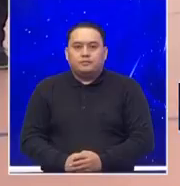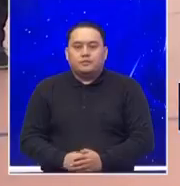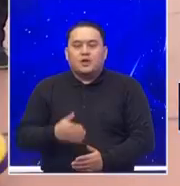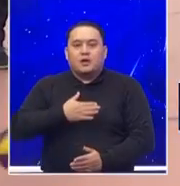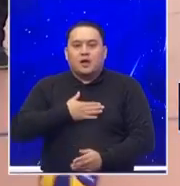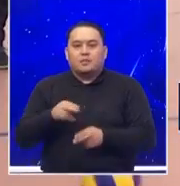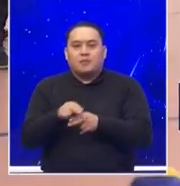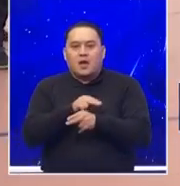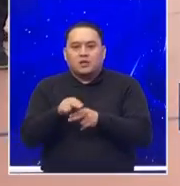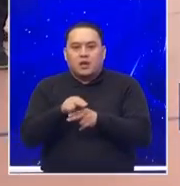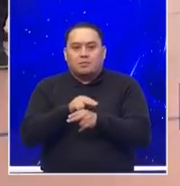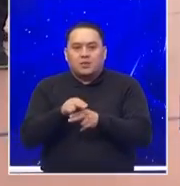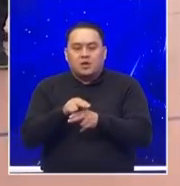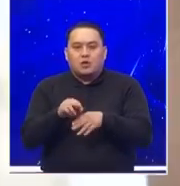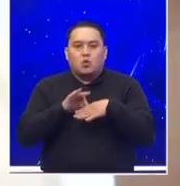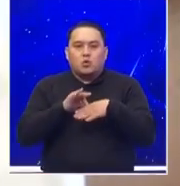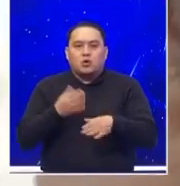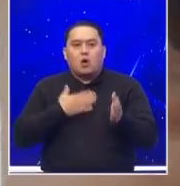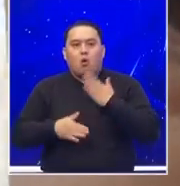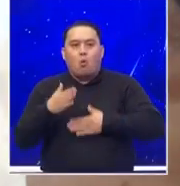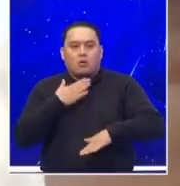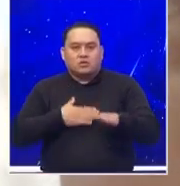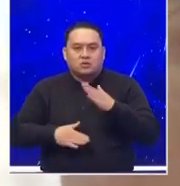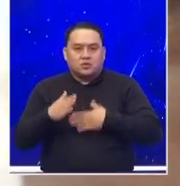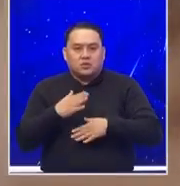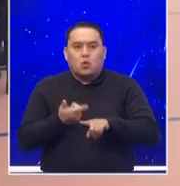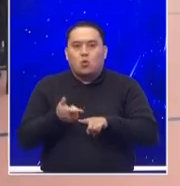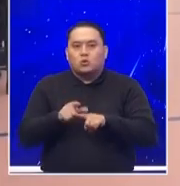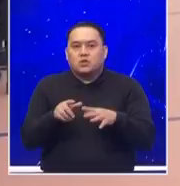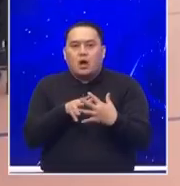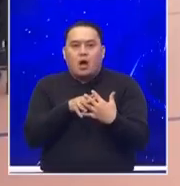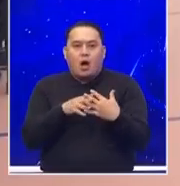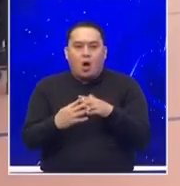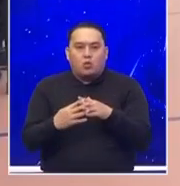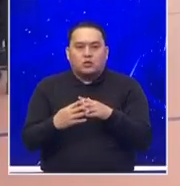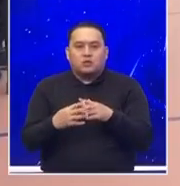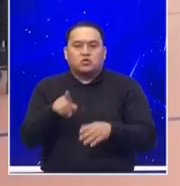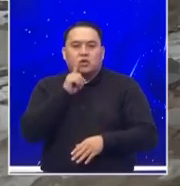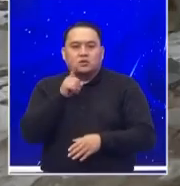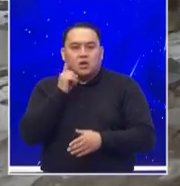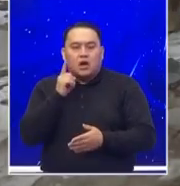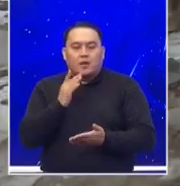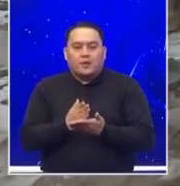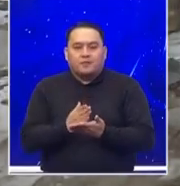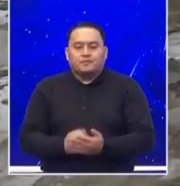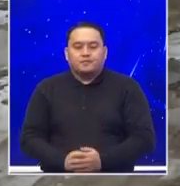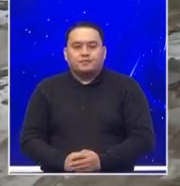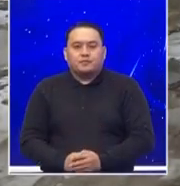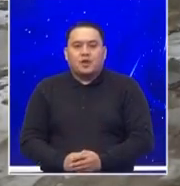жөндеуден өткені байланысты осы жерде қуаныштымыз осы жерде өтетін осы ауылымызға керек еді жастарға.